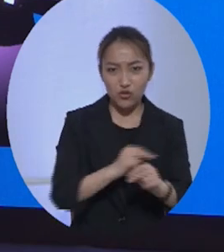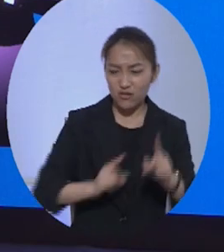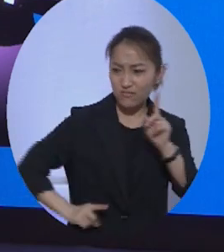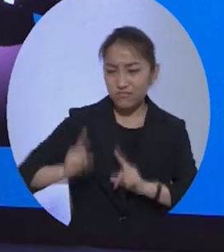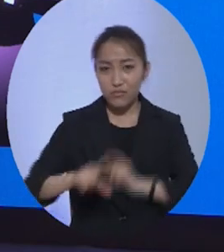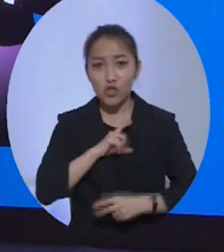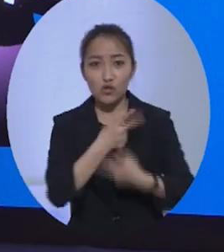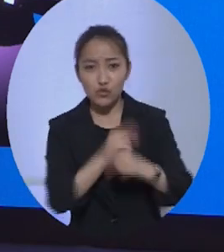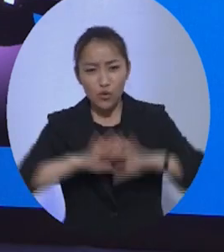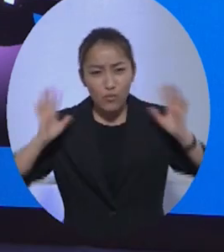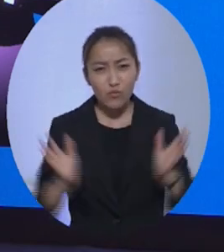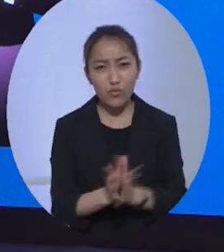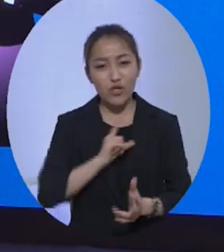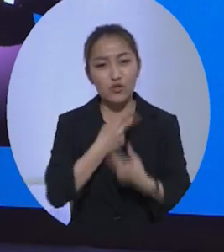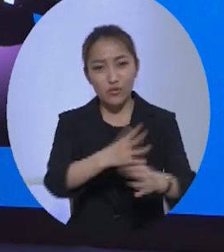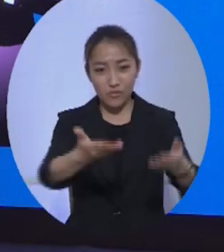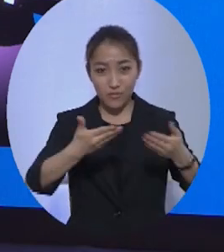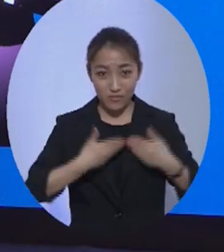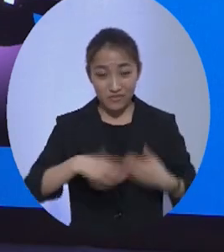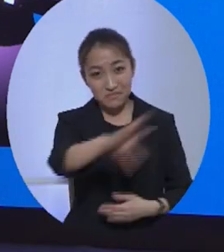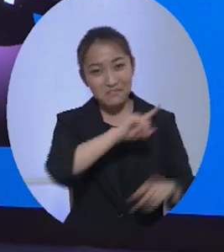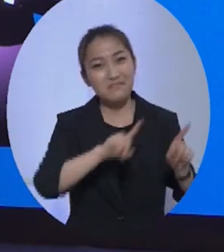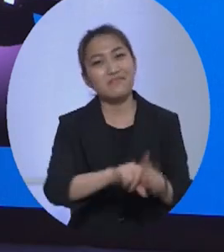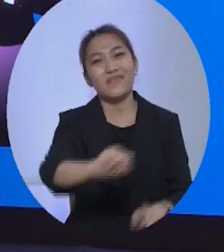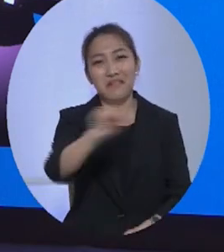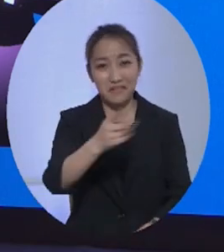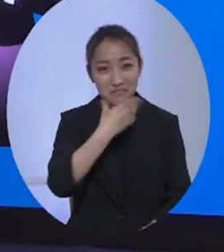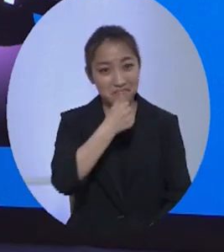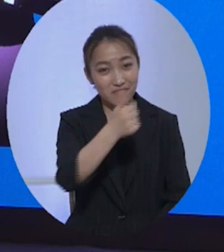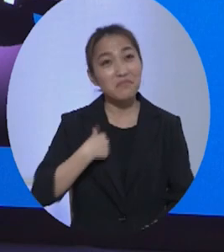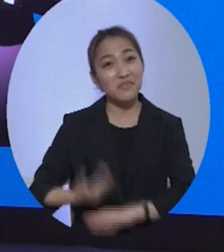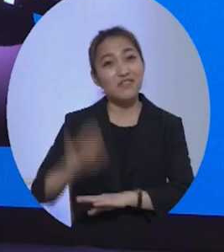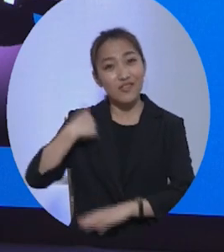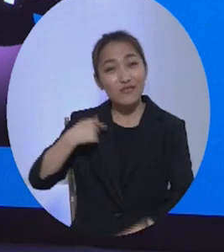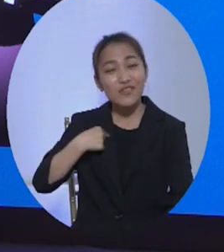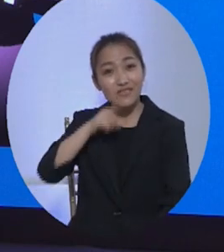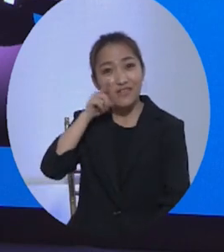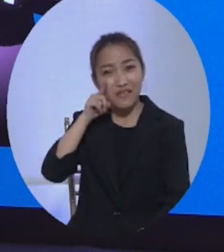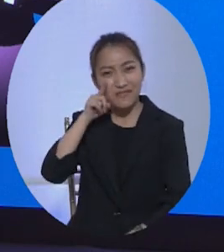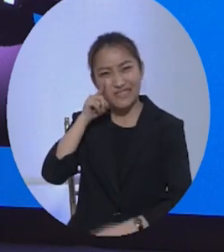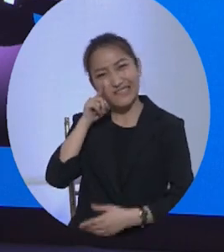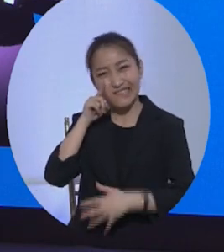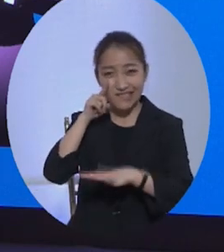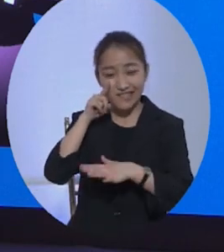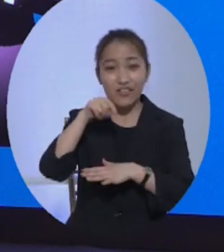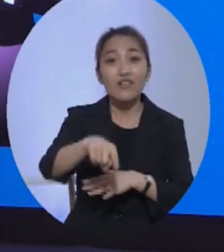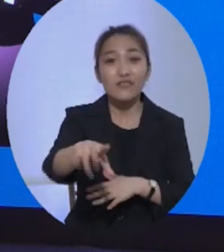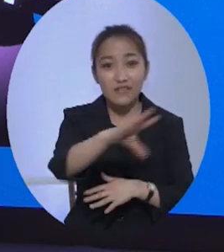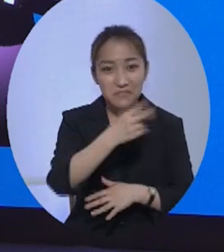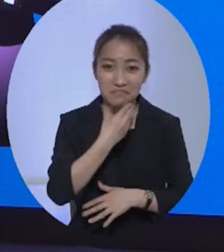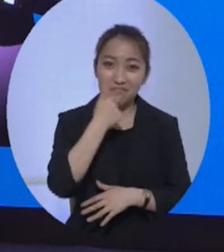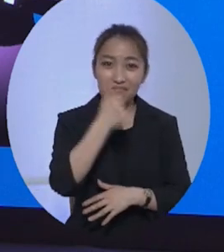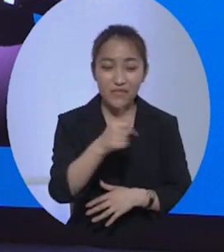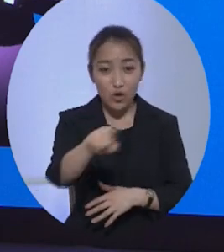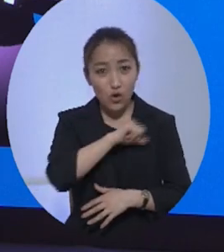бүх эрхчлөө. За одоо бол таанар их хацтай. Миний үе их бас онцгой үеч тийм ээ. Одоо таанар бол өөрсдийнхөө оюун